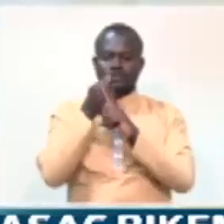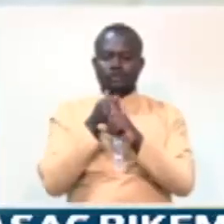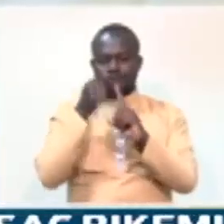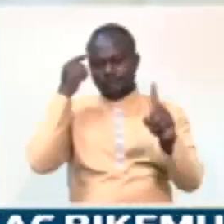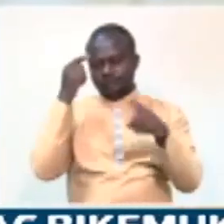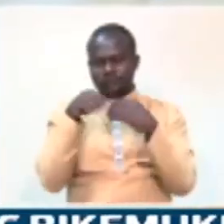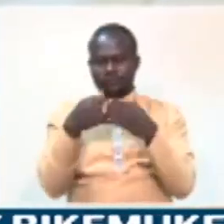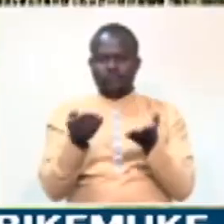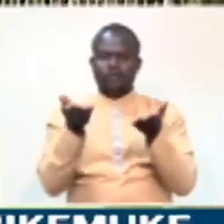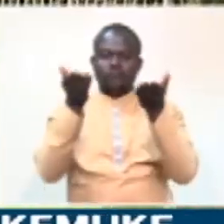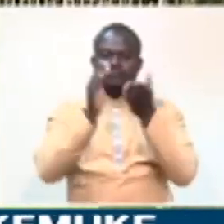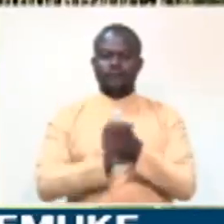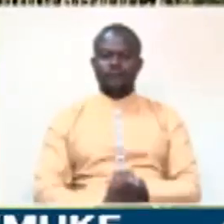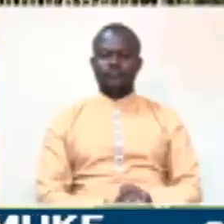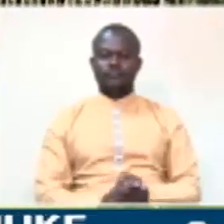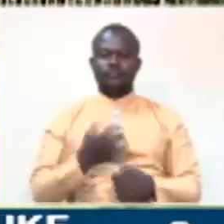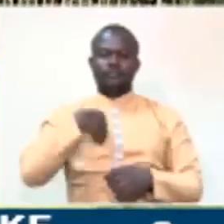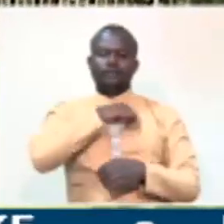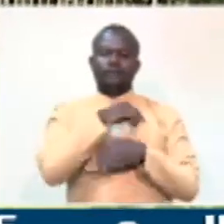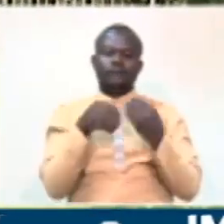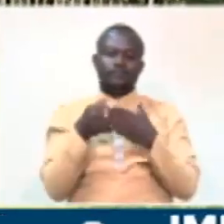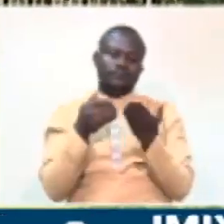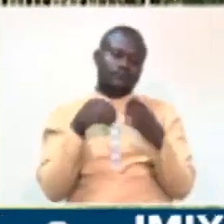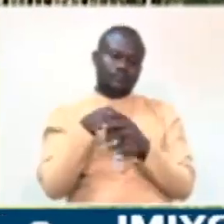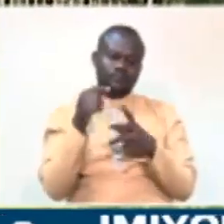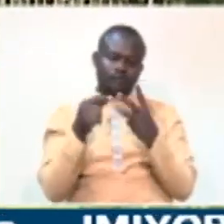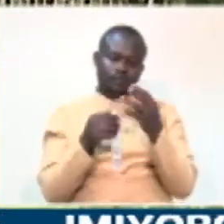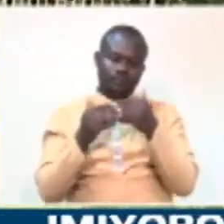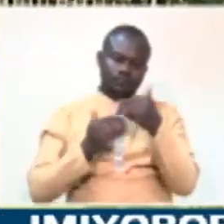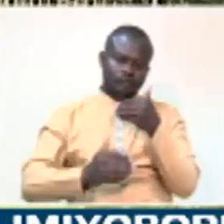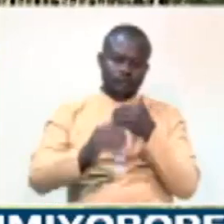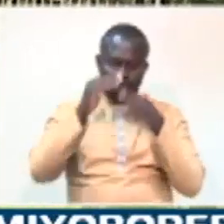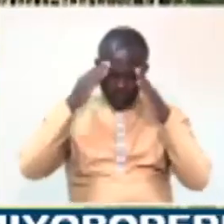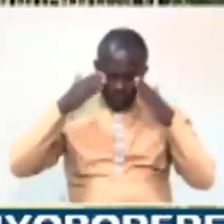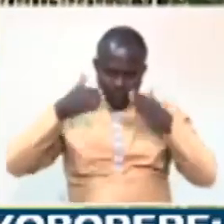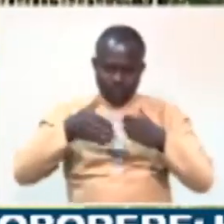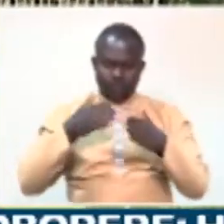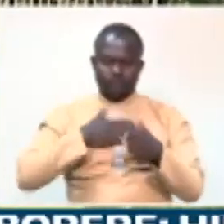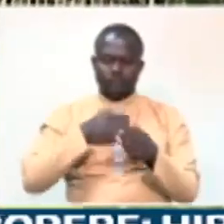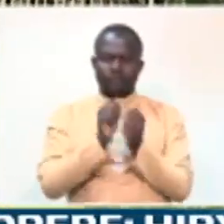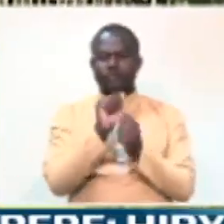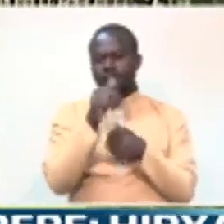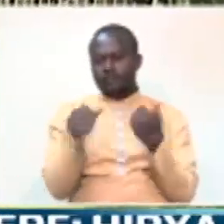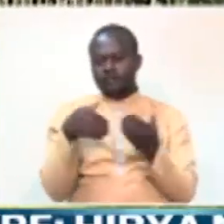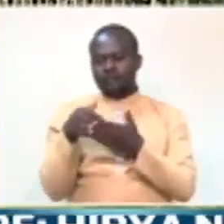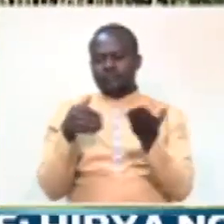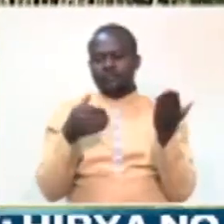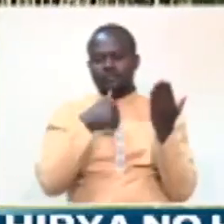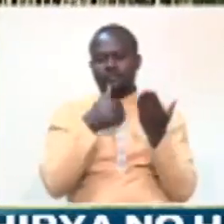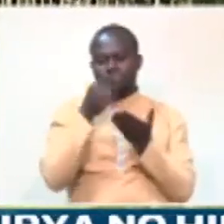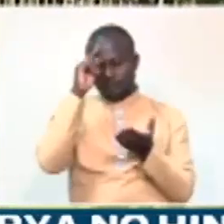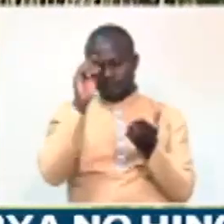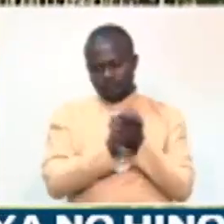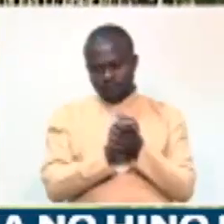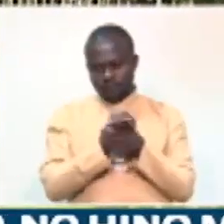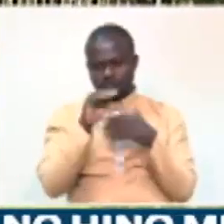bugamije kuyizahura. Nkaba numva mu byo tuza kwibandaho jye na bagenzi banjye turi bugirirwe icyizere cyangwa